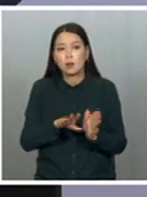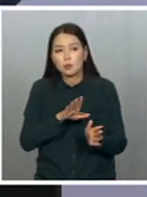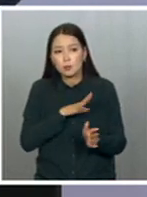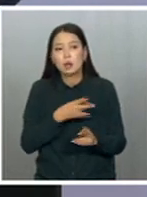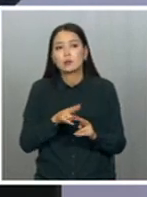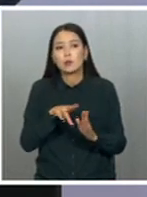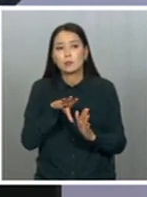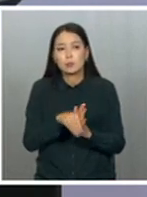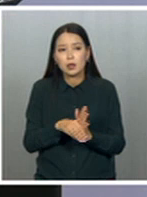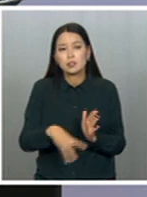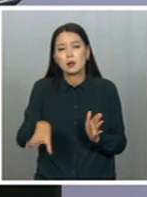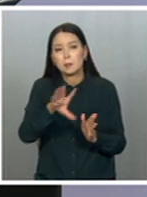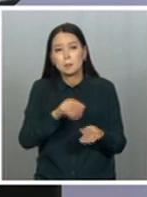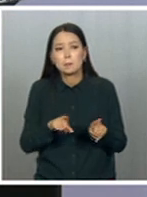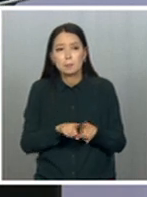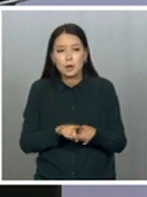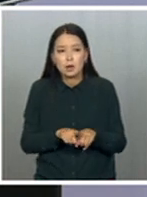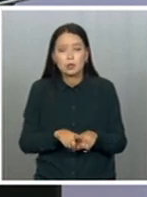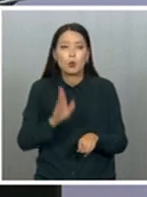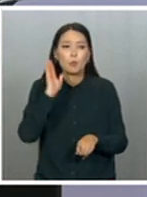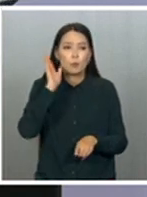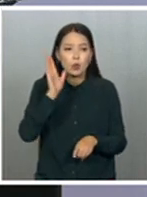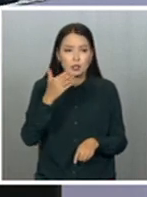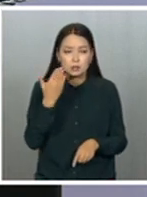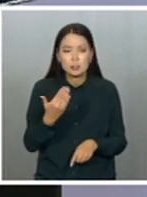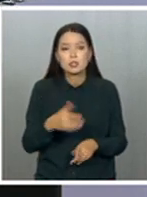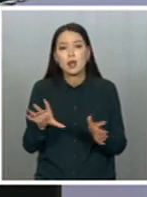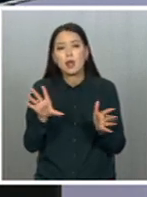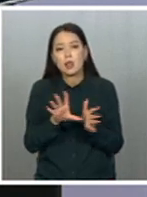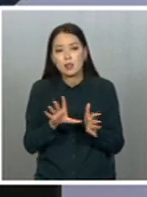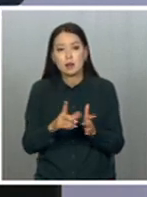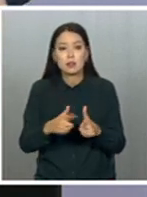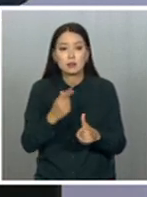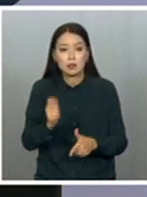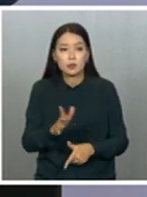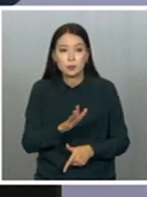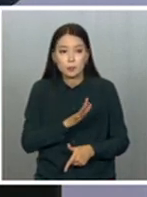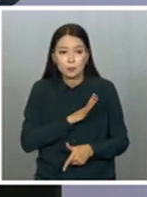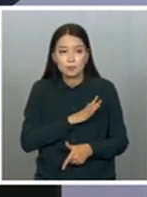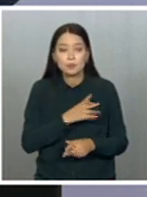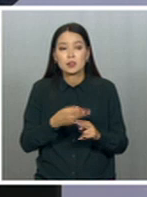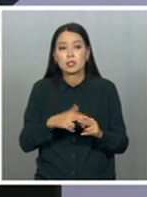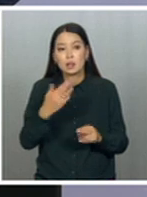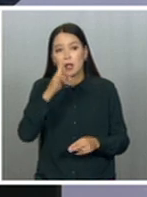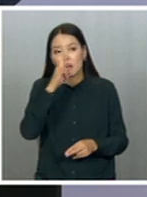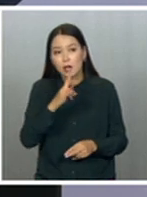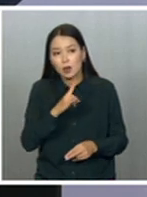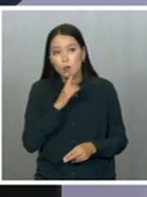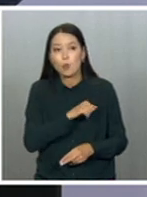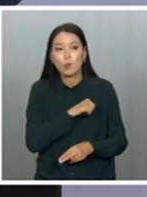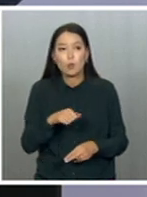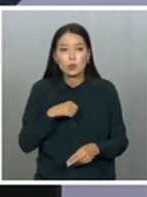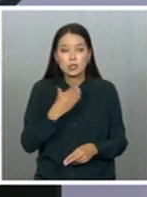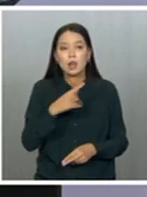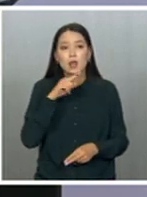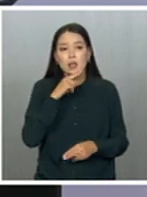тақырыбы да баршамызға аян, болашақтың энергиясы деп аталды. Жер жаханға Қазақстан өзін